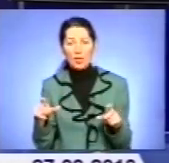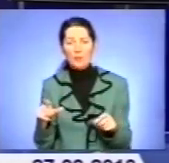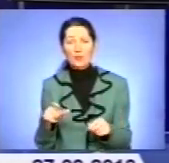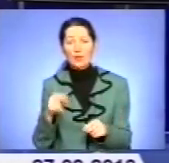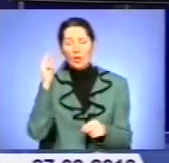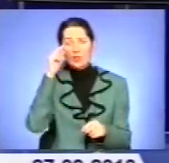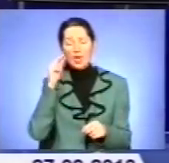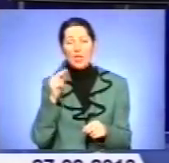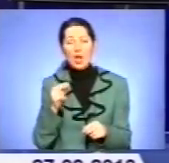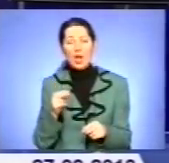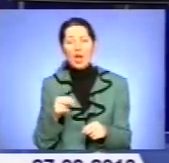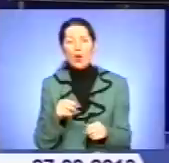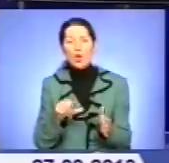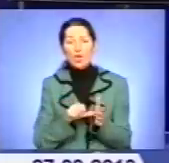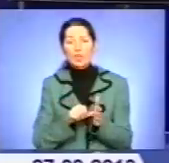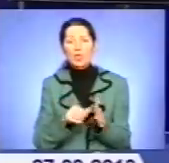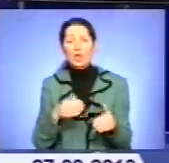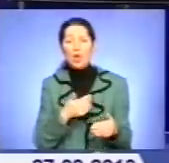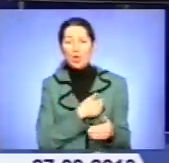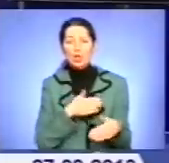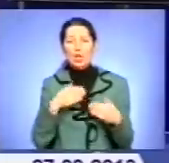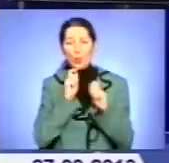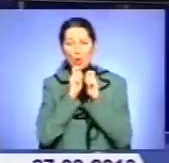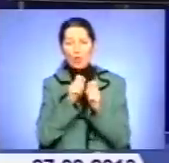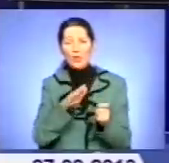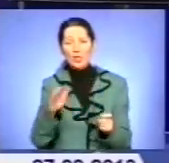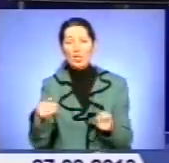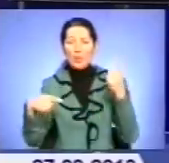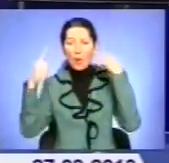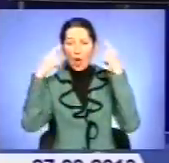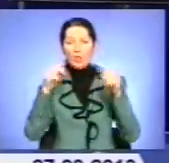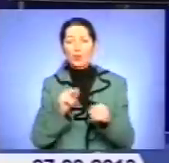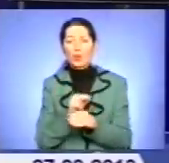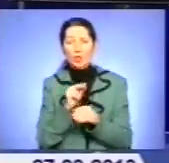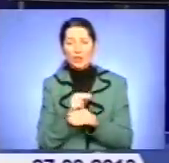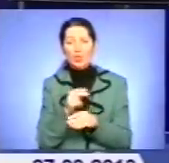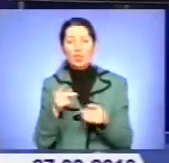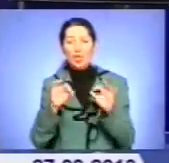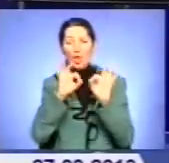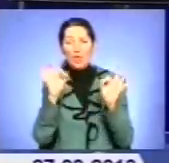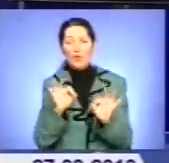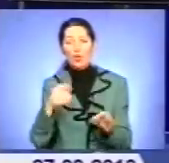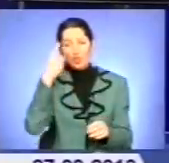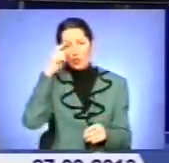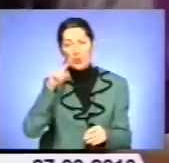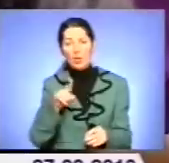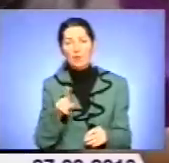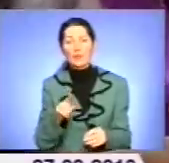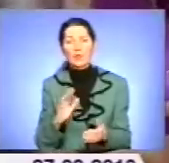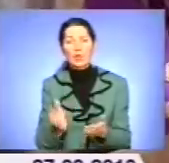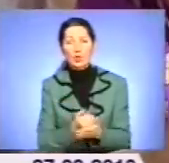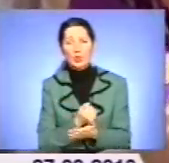діткам захоплюючу казку, навчити їх цікавих творчих умінь. Чи вдалося їм це, дізнаємось у сюжеті.